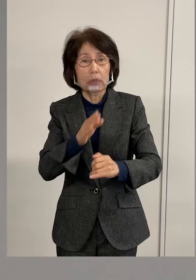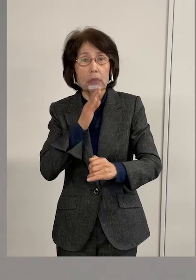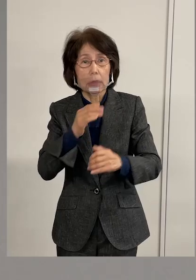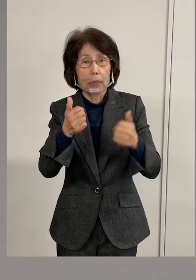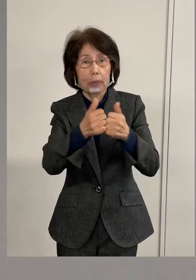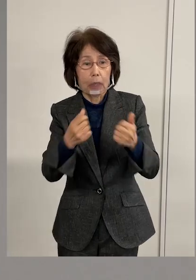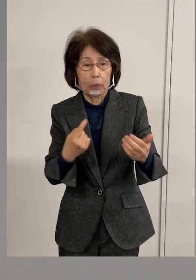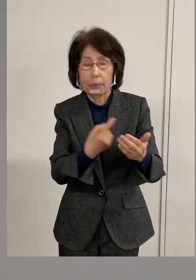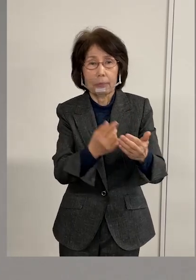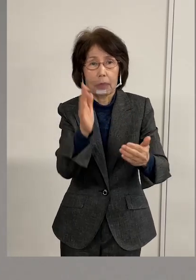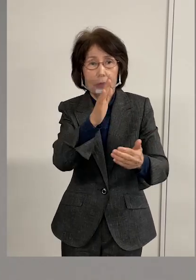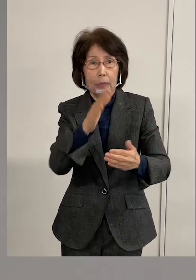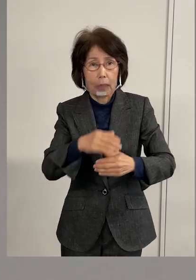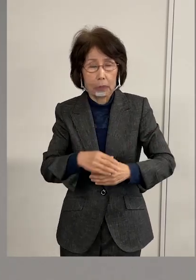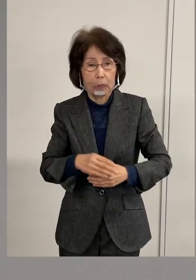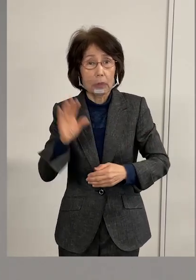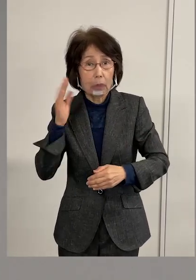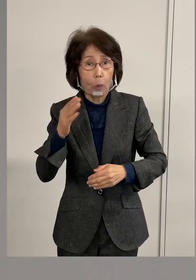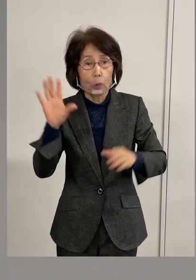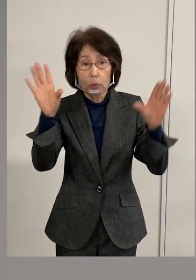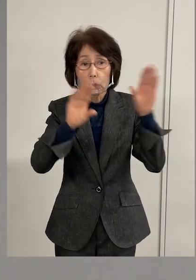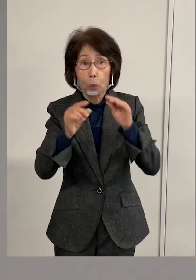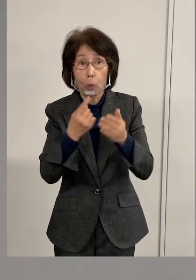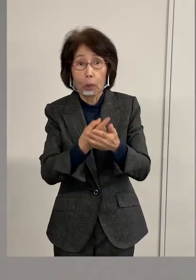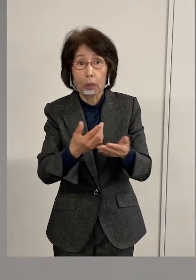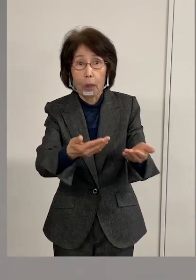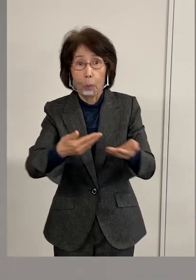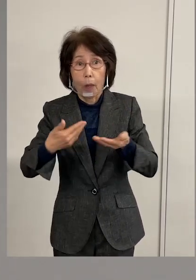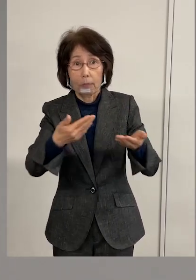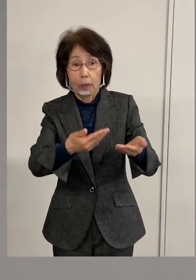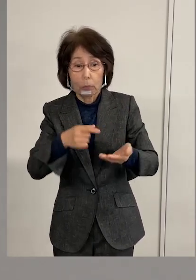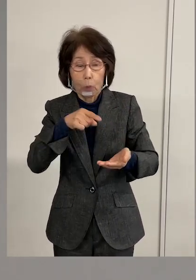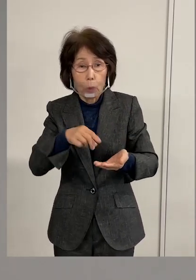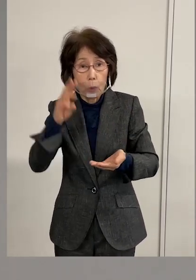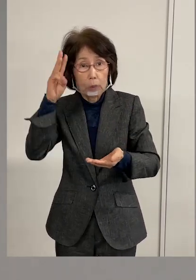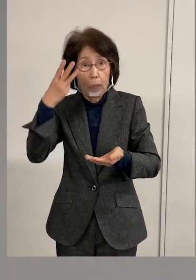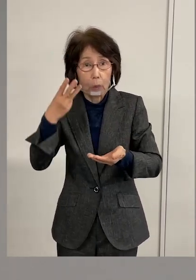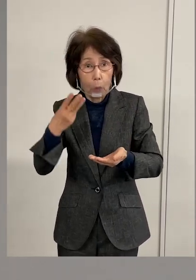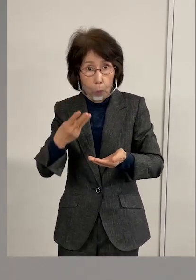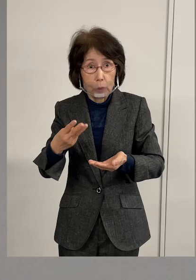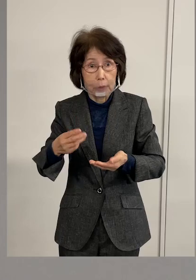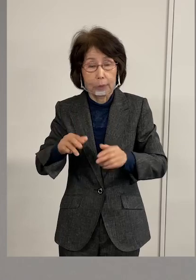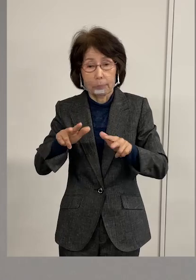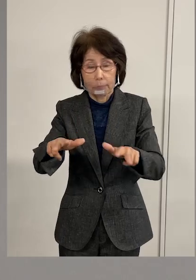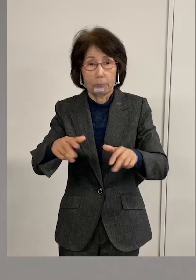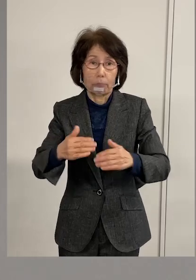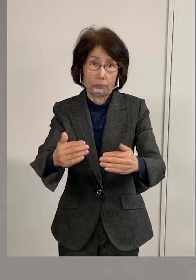ただ情報はそれぞれいただいてますので、まあ、今後参考にするということです。